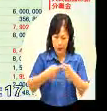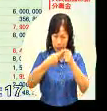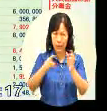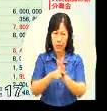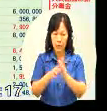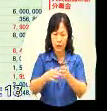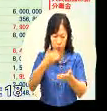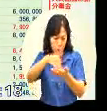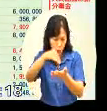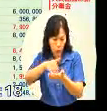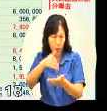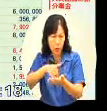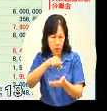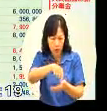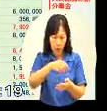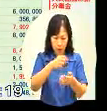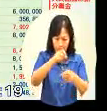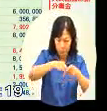编预算的时候啊，